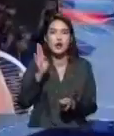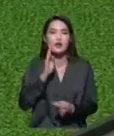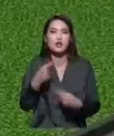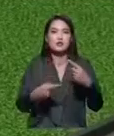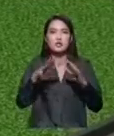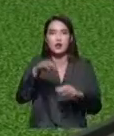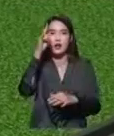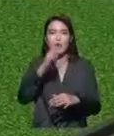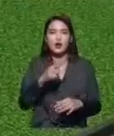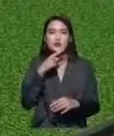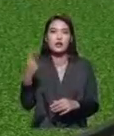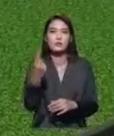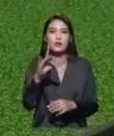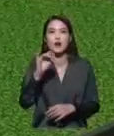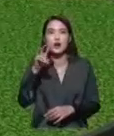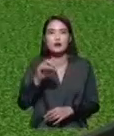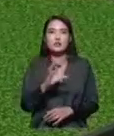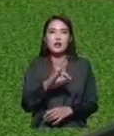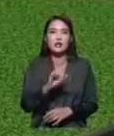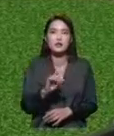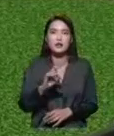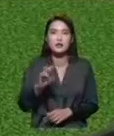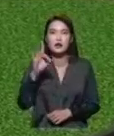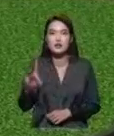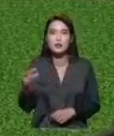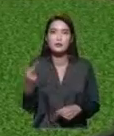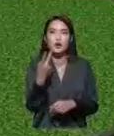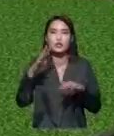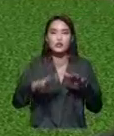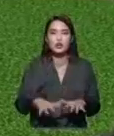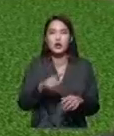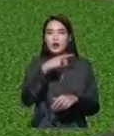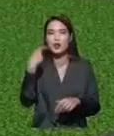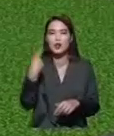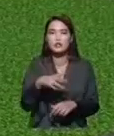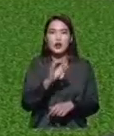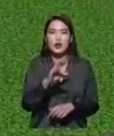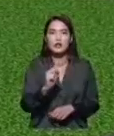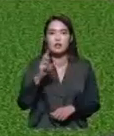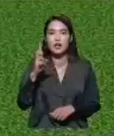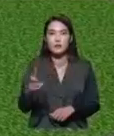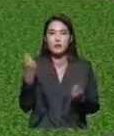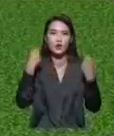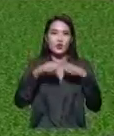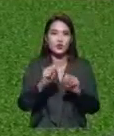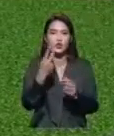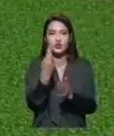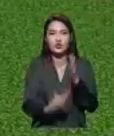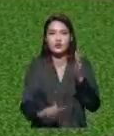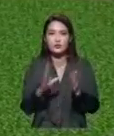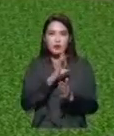санатындағы Қазақстанның бірінші ракеткасы Елена Рыбакина екінші айналымда ресейлік Анна Блинковадан жеңіліп